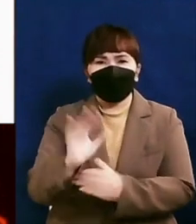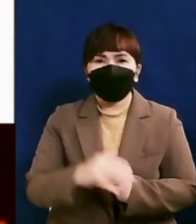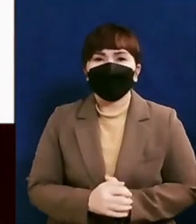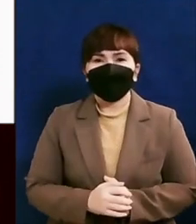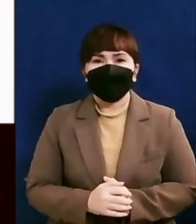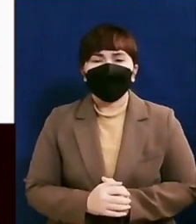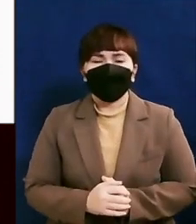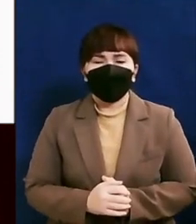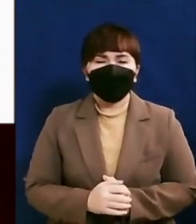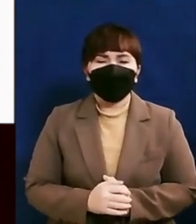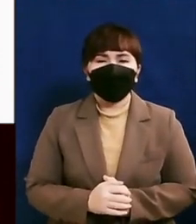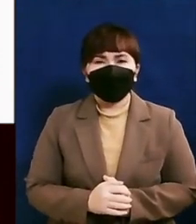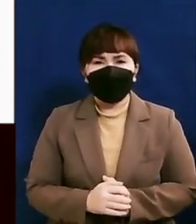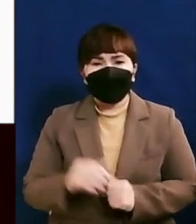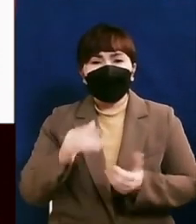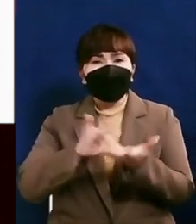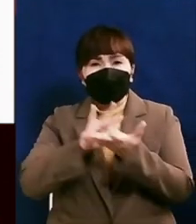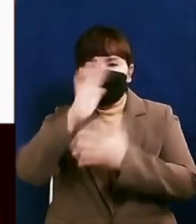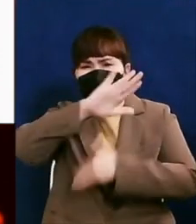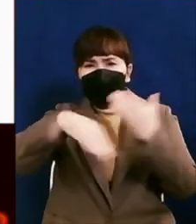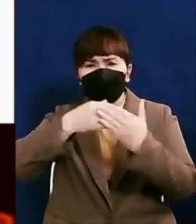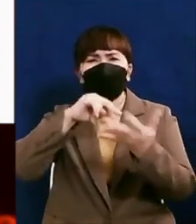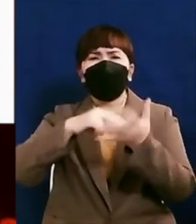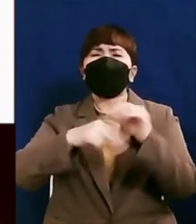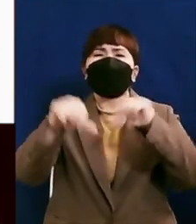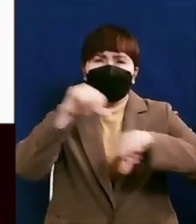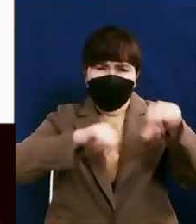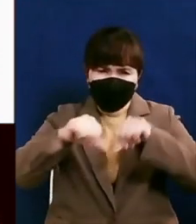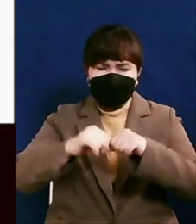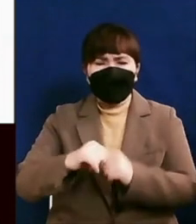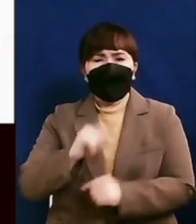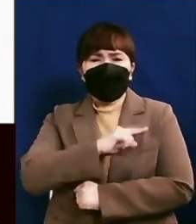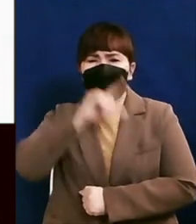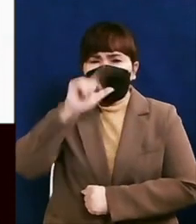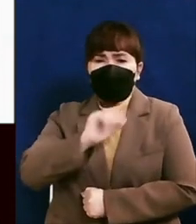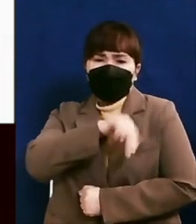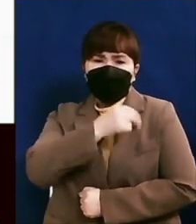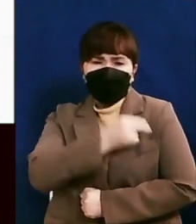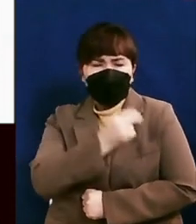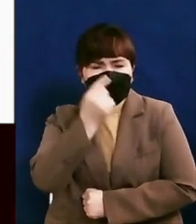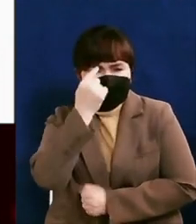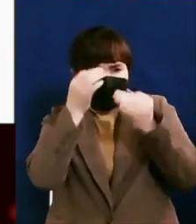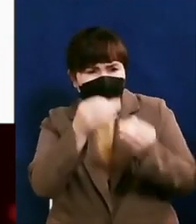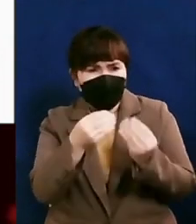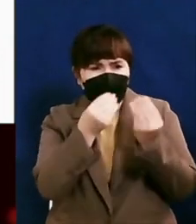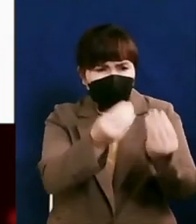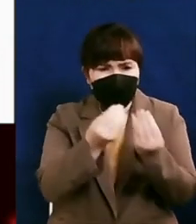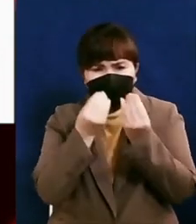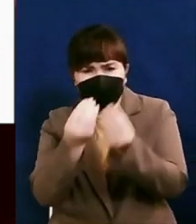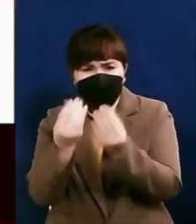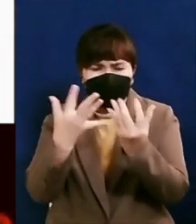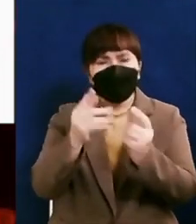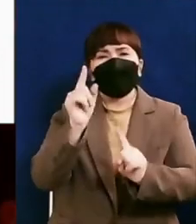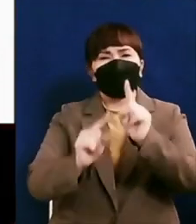ายาทุกตัวนะครับเป็นสารเคมีนะครับสามารถที่แพทย์จะเป็นผู้วินิจฉัยนะครับว่าภัยสมควรมีความเสี่ยงม